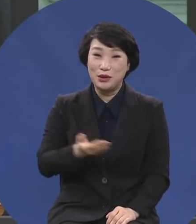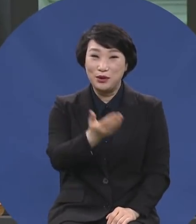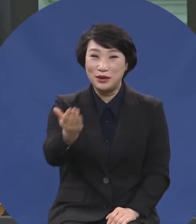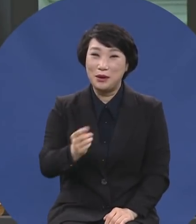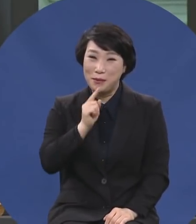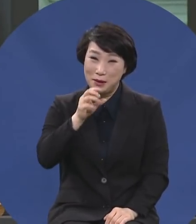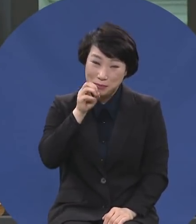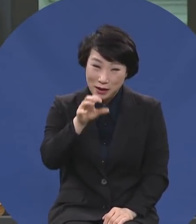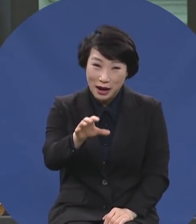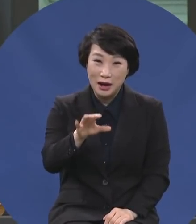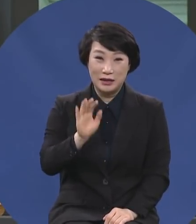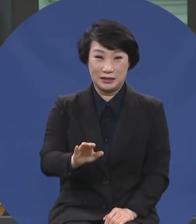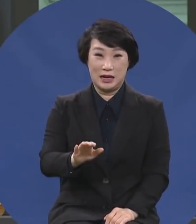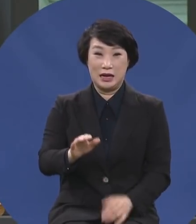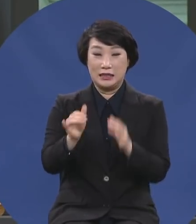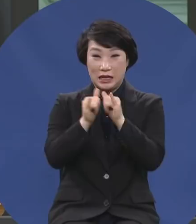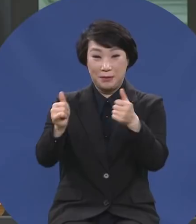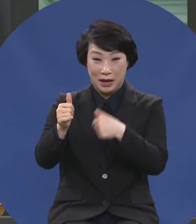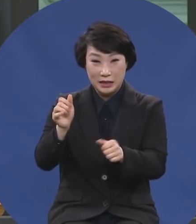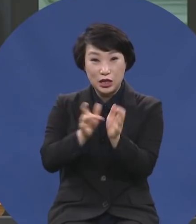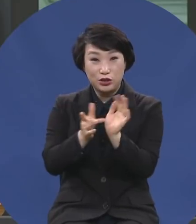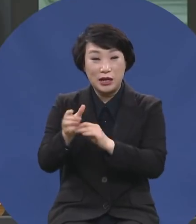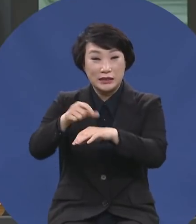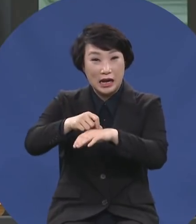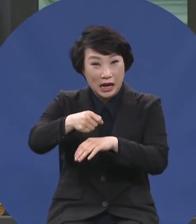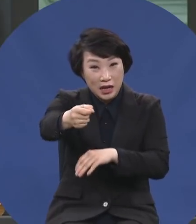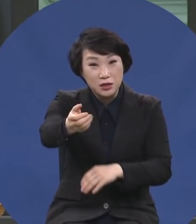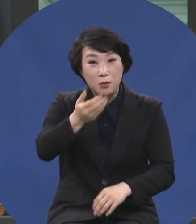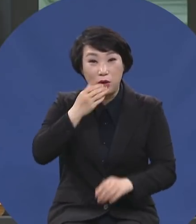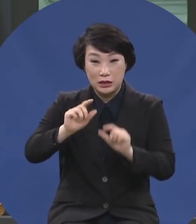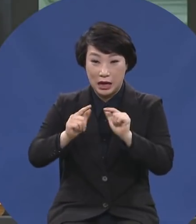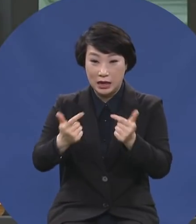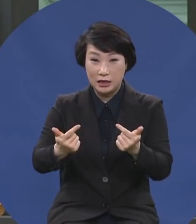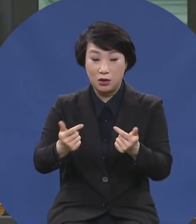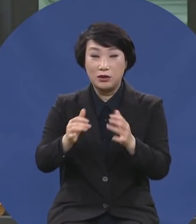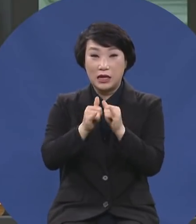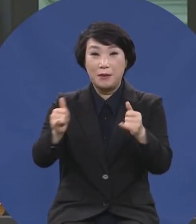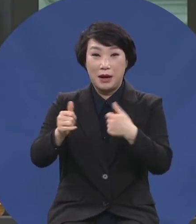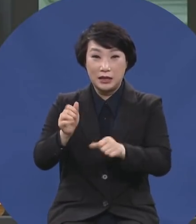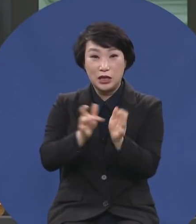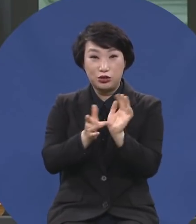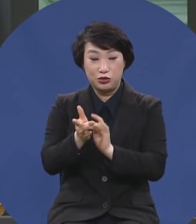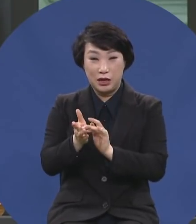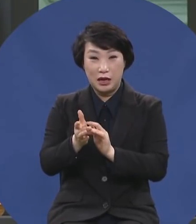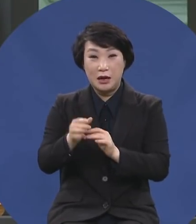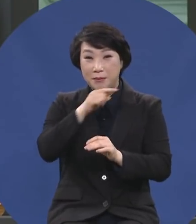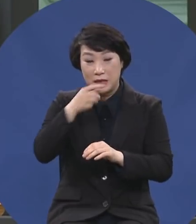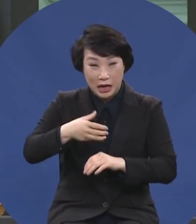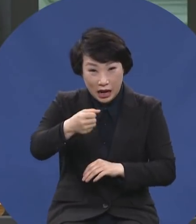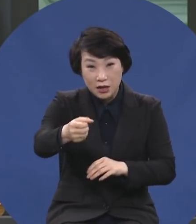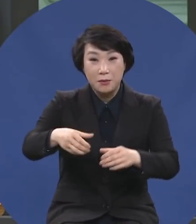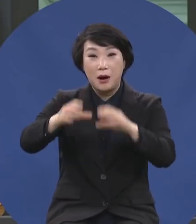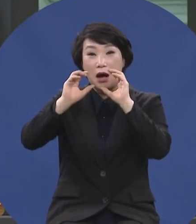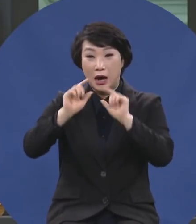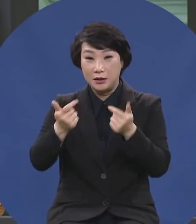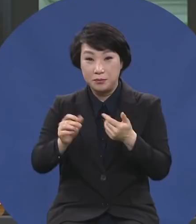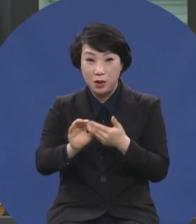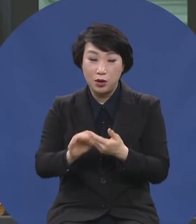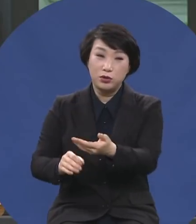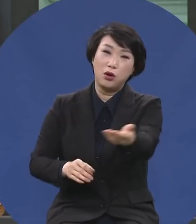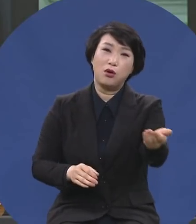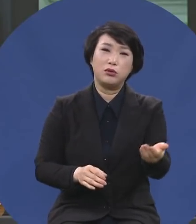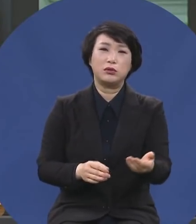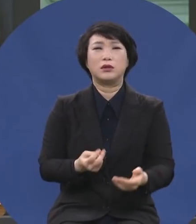너희에게 이르노니 인자의 살을 먹지 아니하고 인자의 피를 마시지